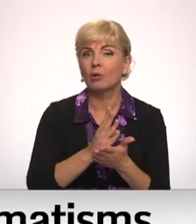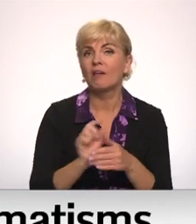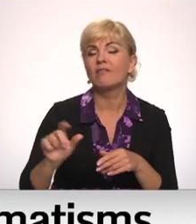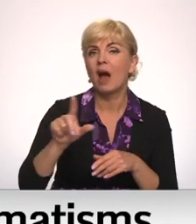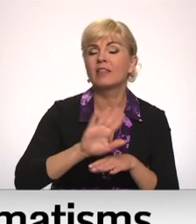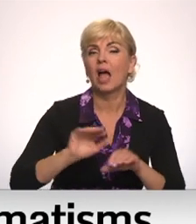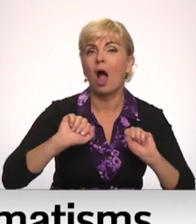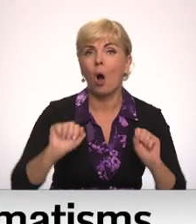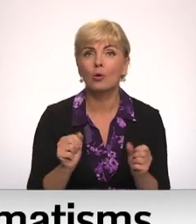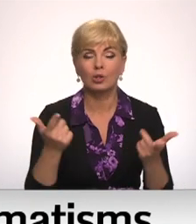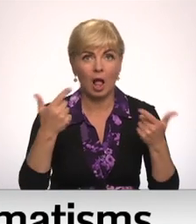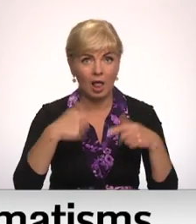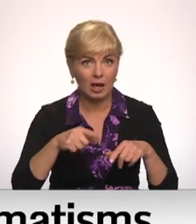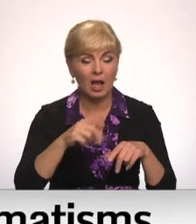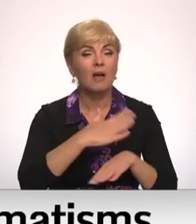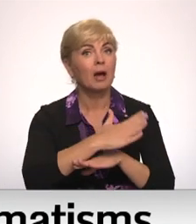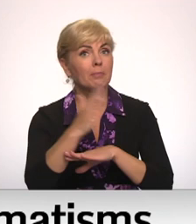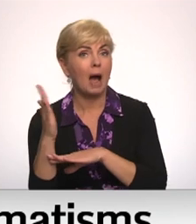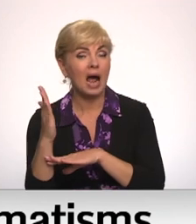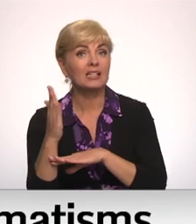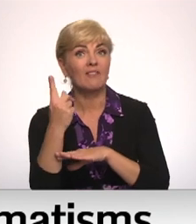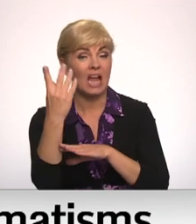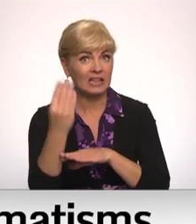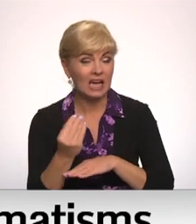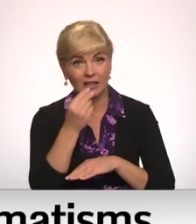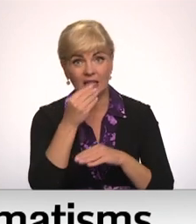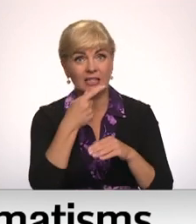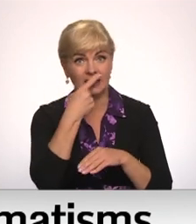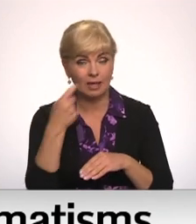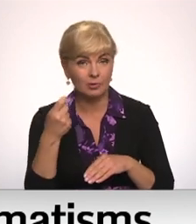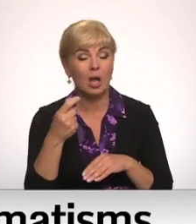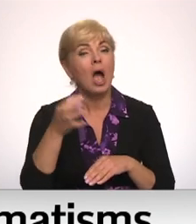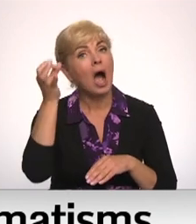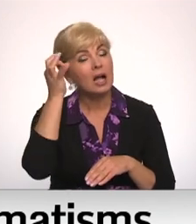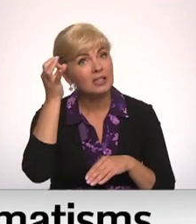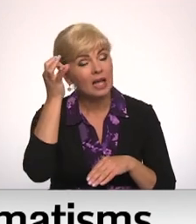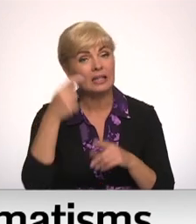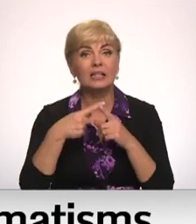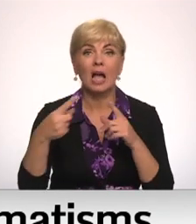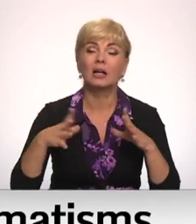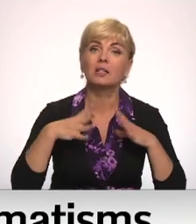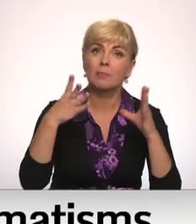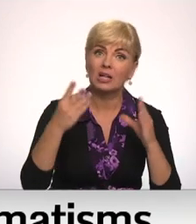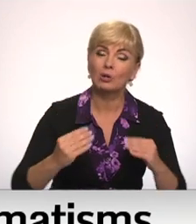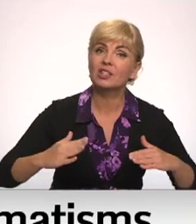laikā, un dienā var pārsniegt pat 100. Ko atcerēties pirms garajām svētku brīvdienām, atgādina Madara Līcīte.